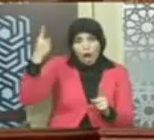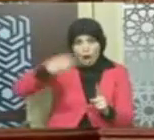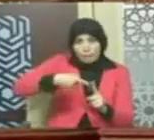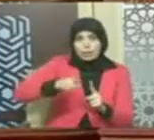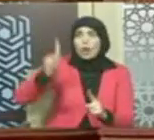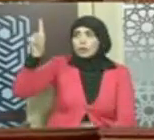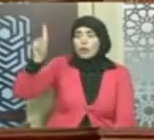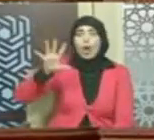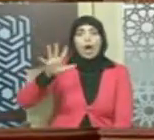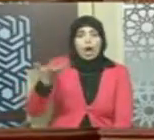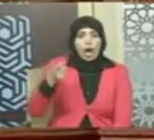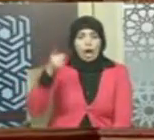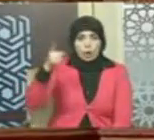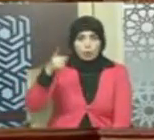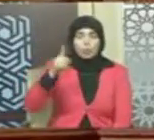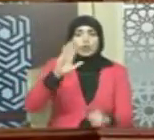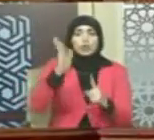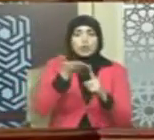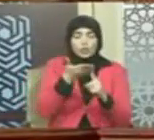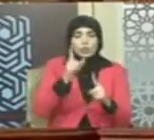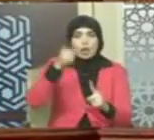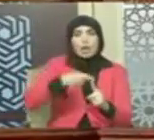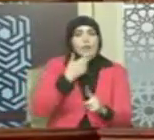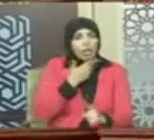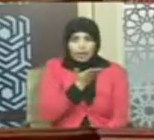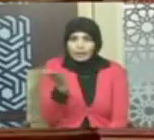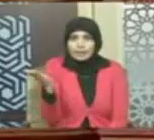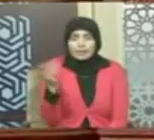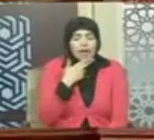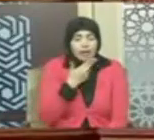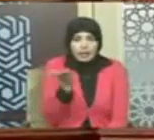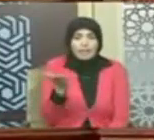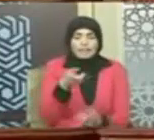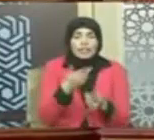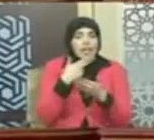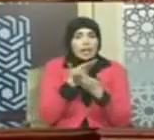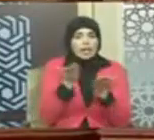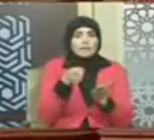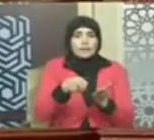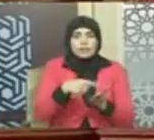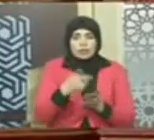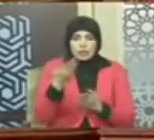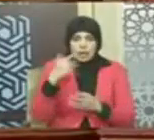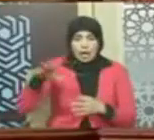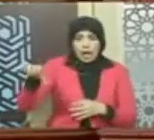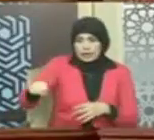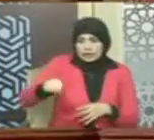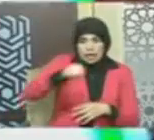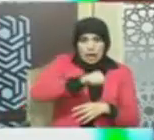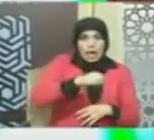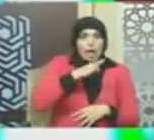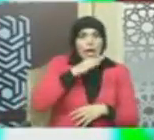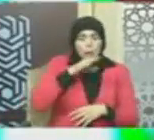أن يكون له الخيرة من أمرهم. ادفعوني إليه. أخذها أبوها